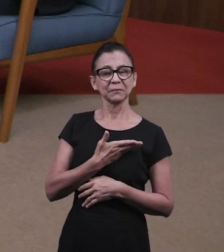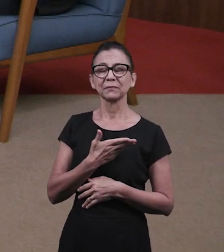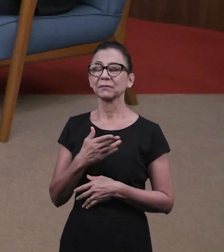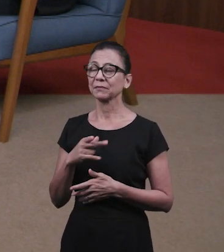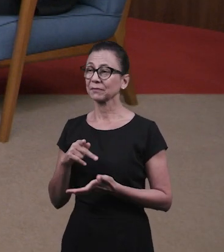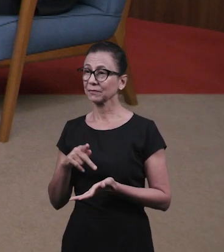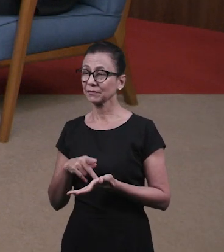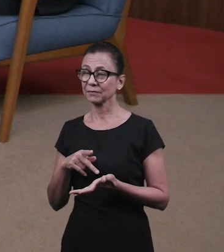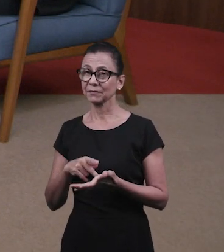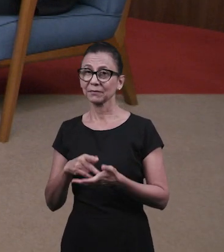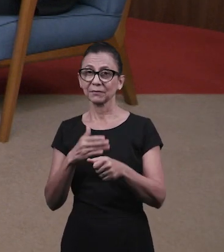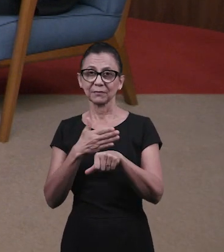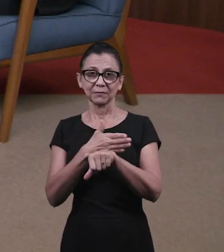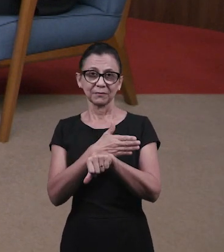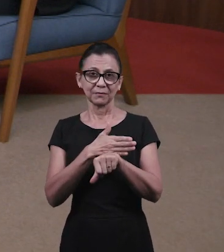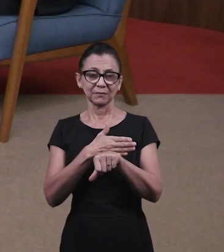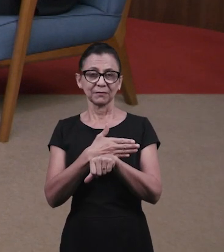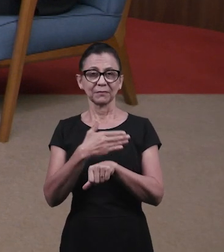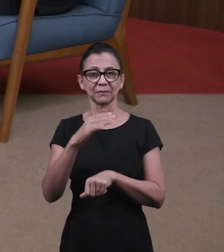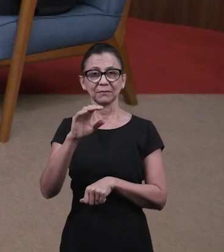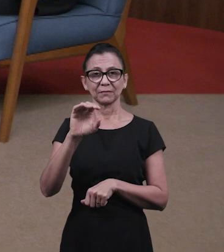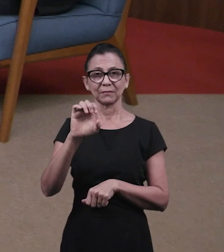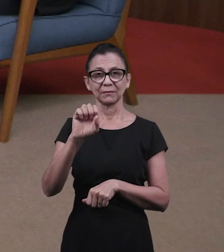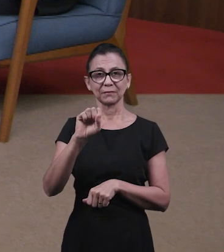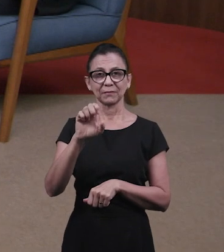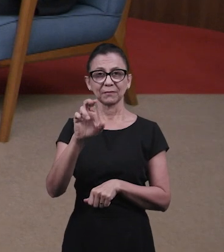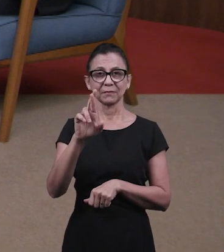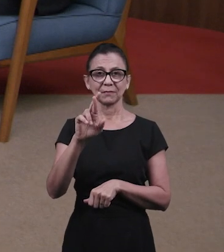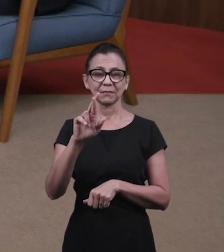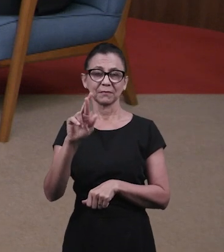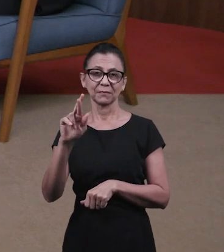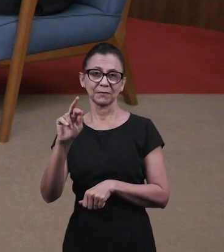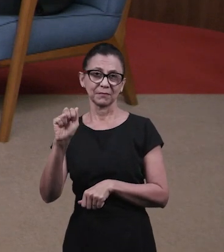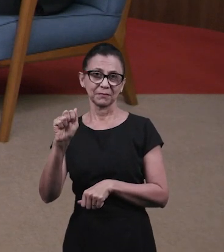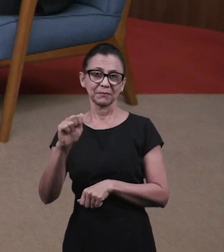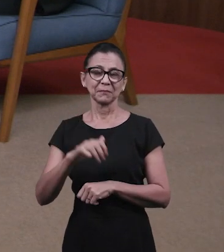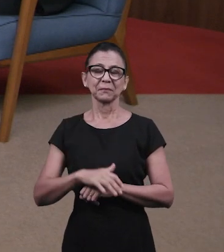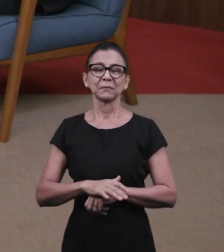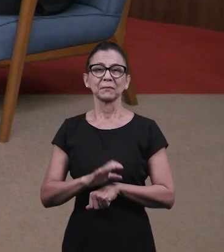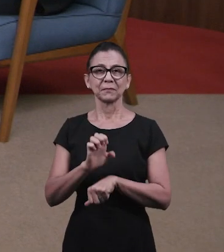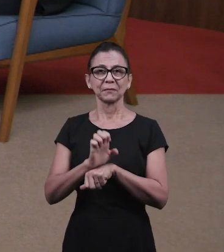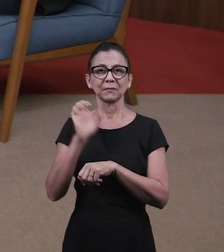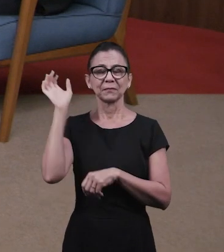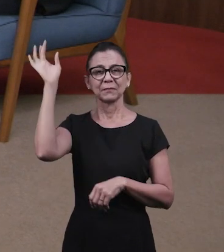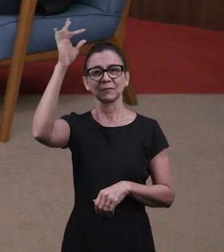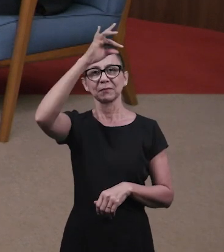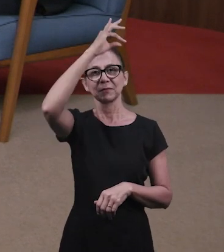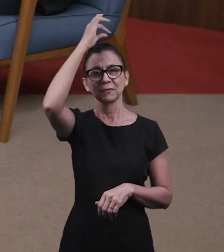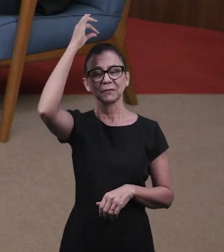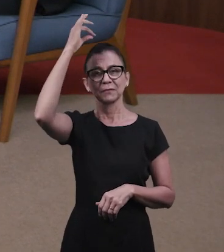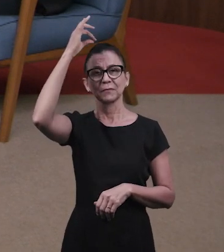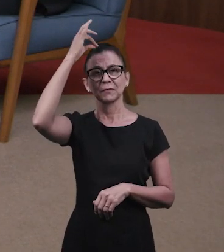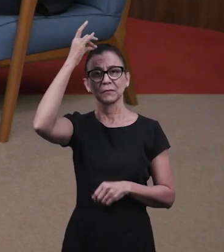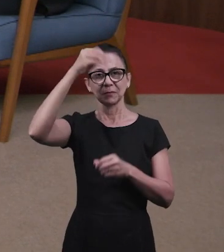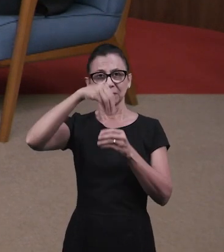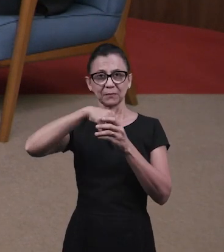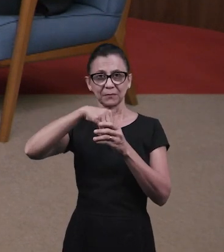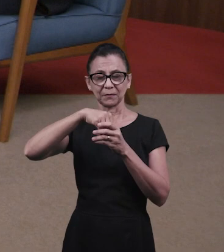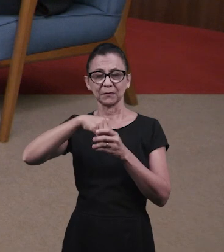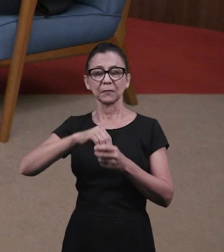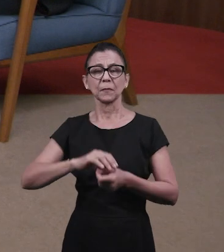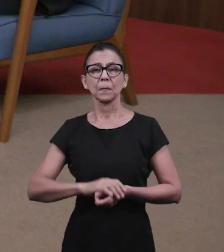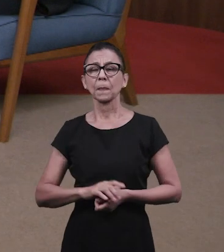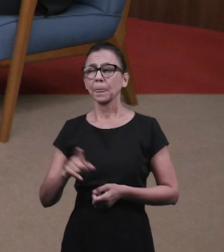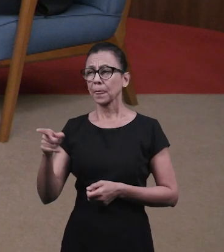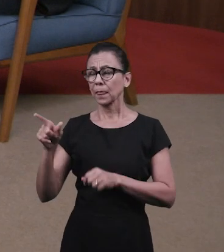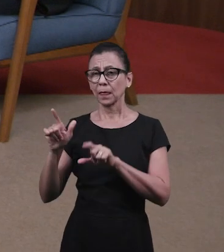amis dans la ville de la Serra. D'ailleurs, si vous voulez aussi envoyer votre message, vous pouvez voir à l'écran